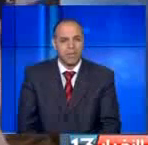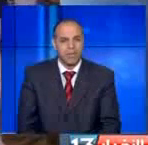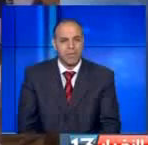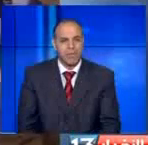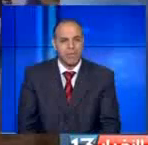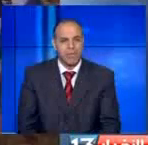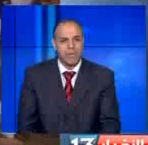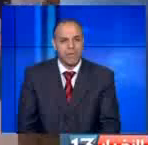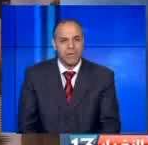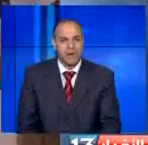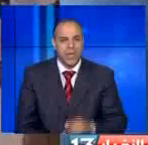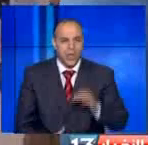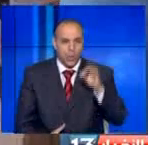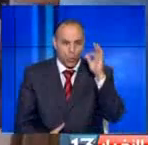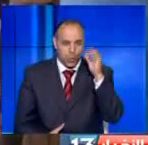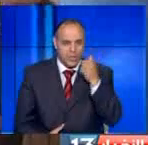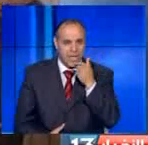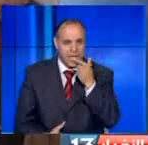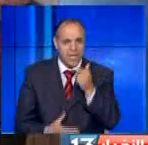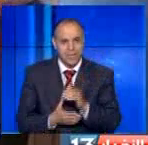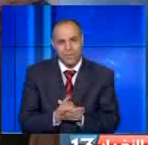فريق ياباني في تونس،